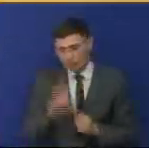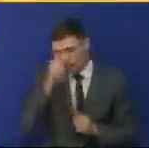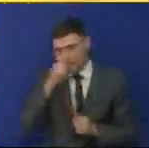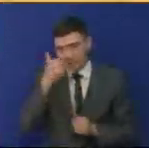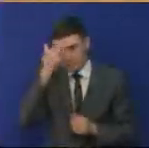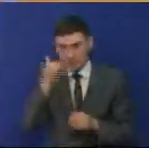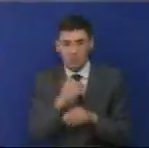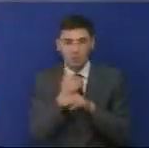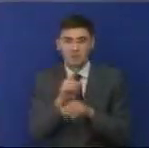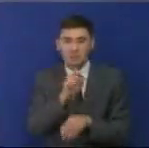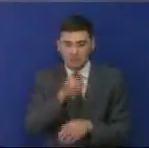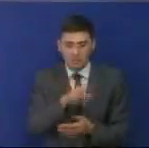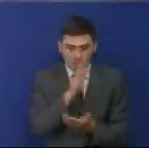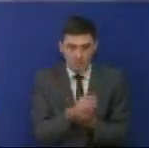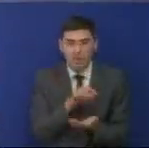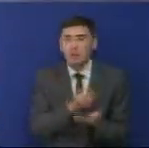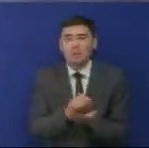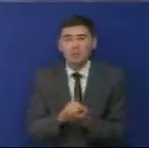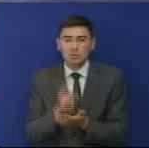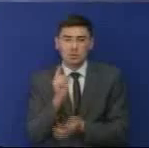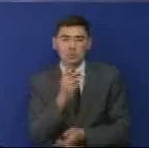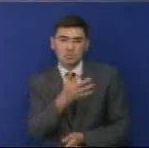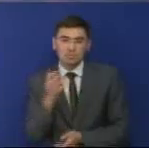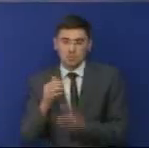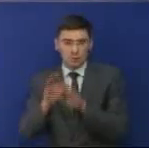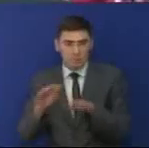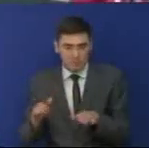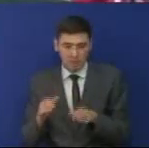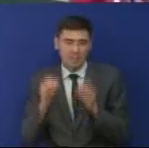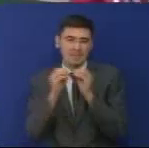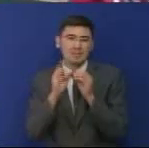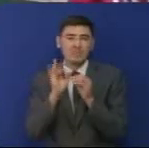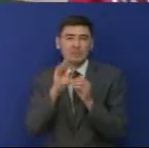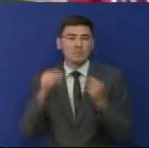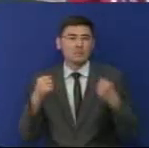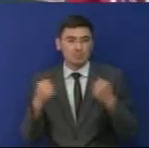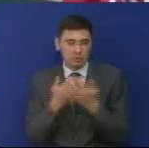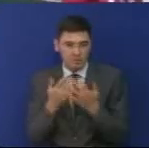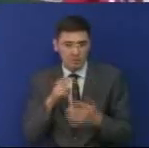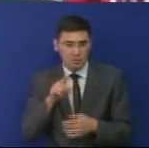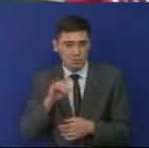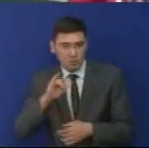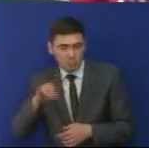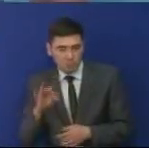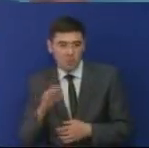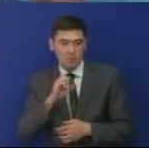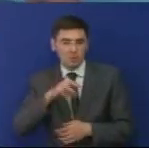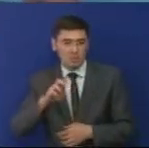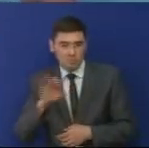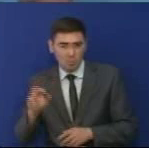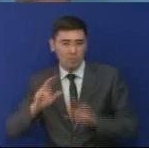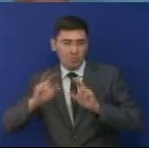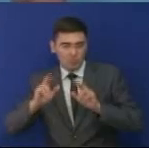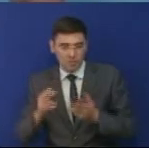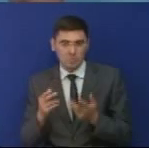и вольной борьбы. Сегодня здесь занимаются около 1500 детей по 10 видам спорта. Дзюдо, самбо, бокс, волейбол,